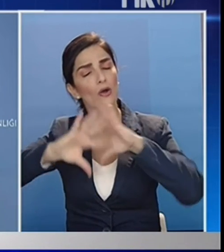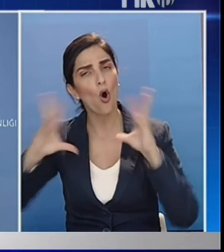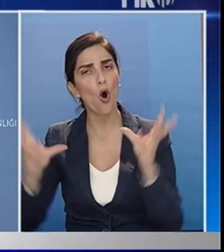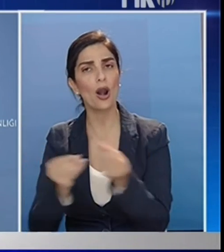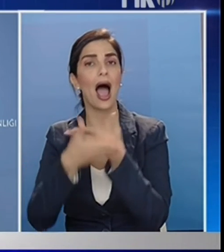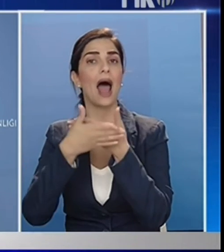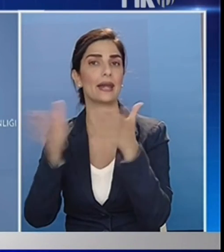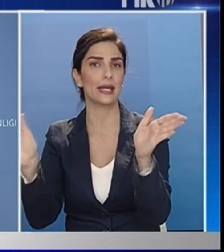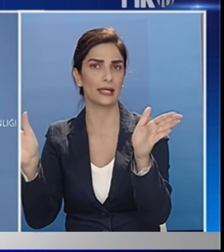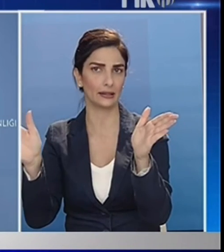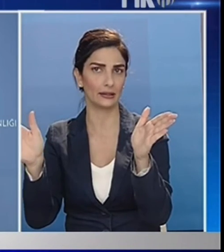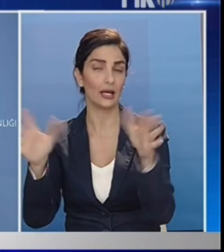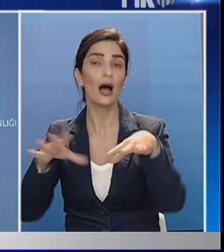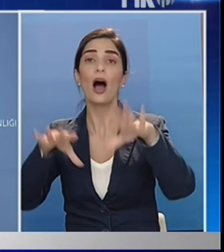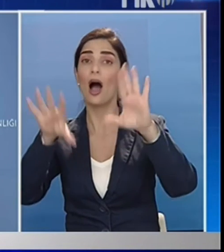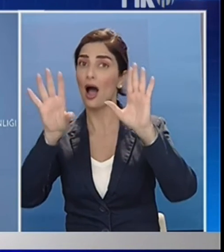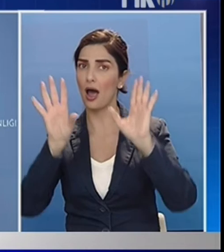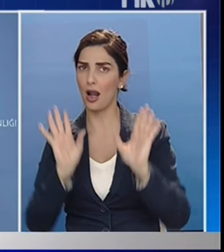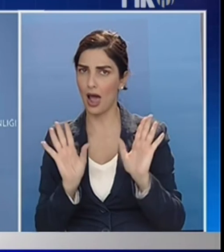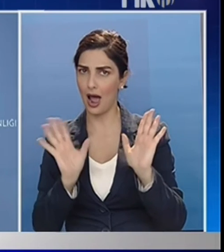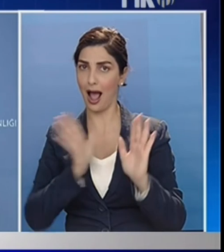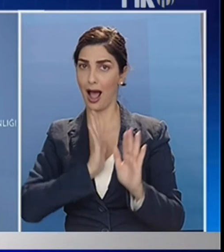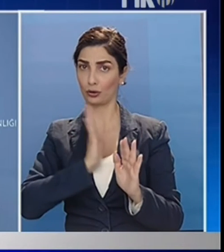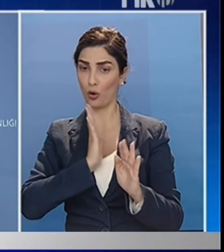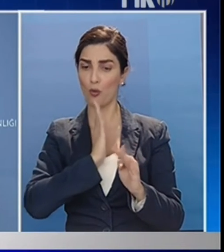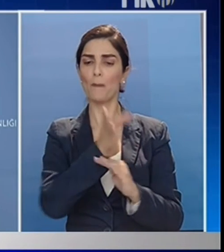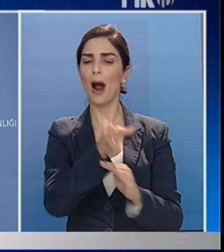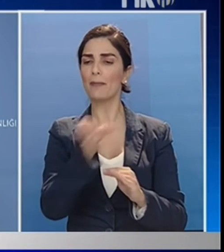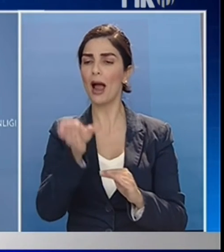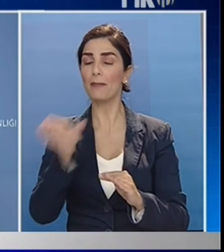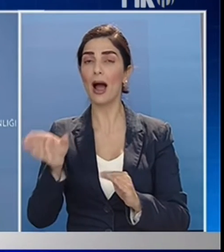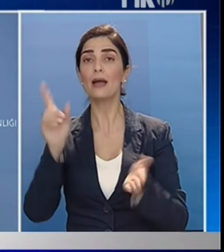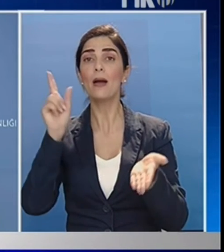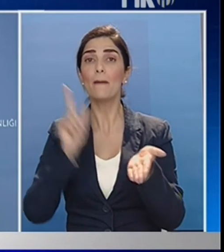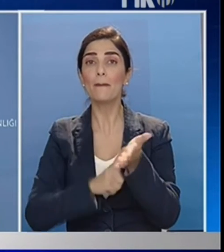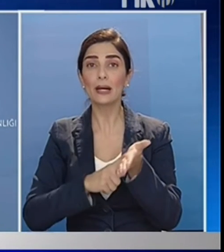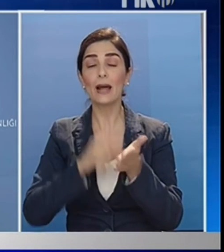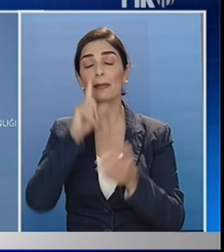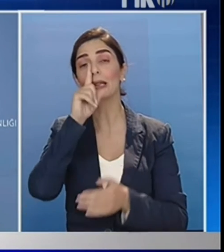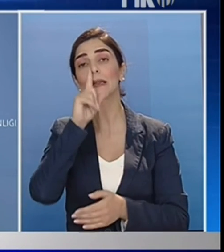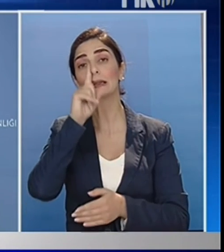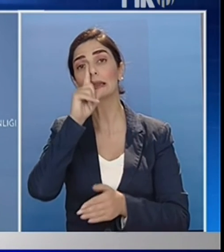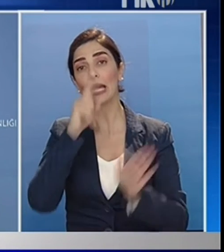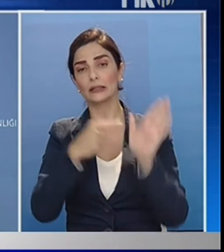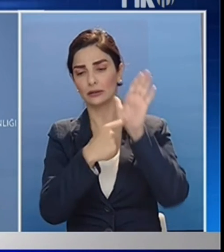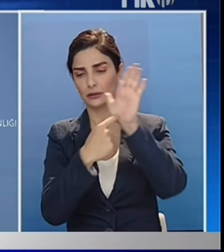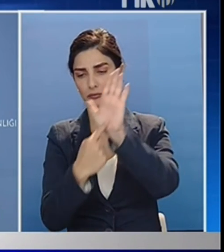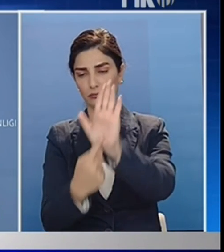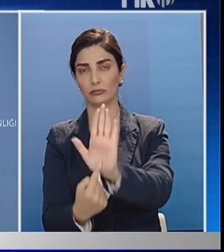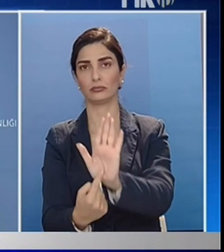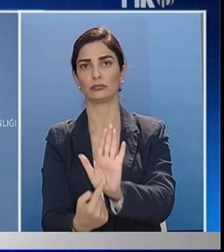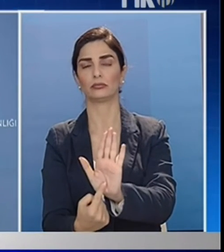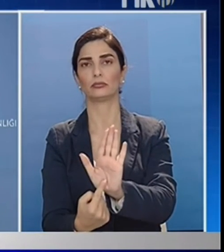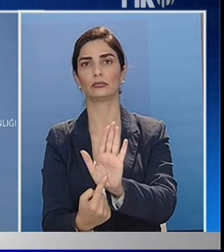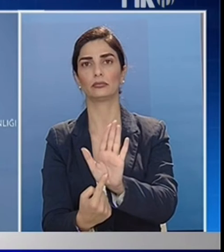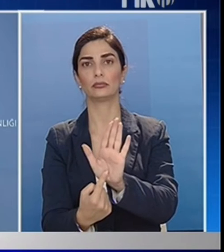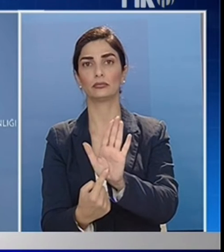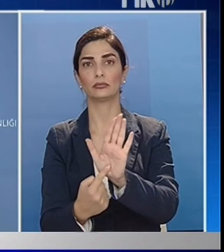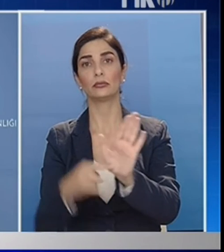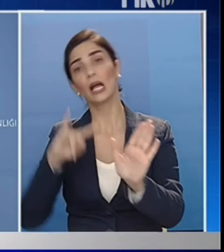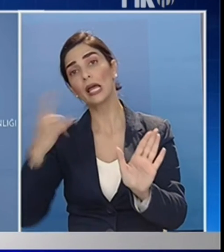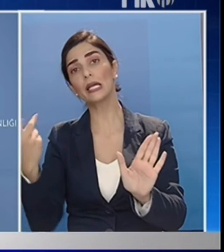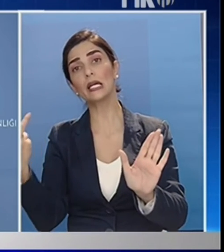Ο επισκέπτης θα πρέπει να έχει στην κατοχή του rapid test ή PCR σε ισχύ 72 ώρων ή να έχει εμβολιαστεί